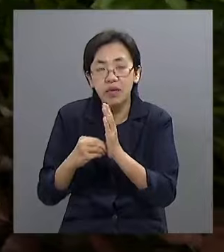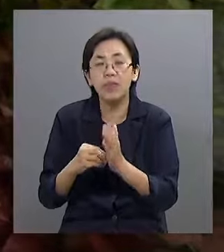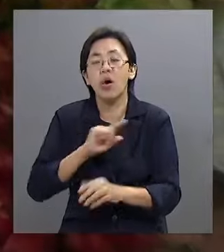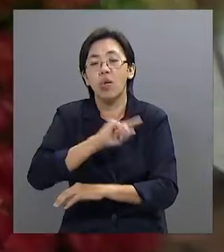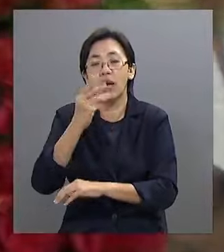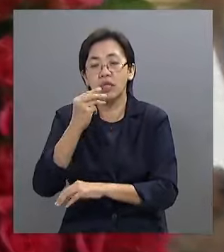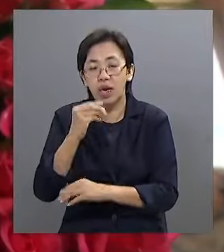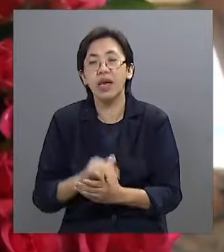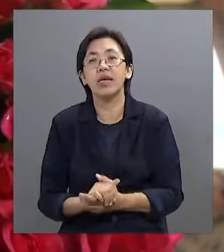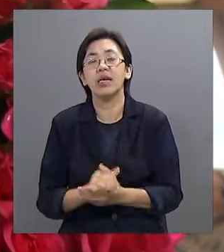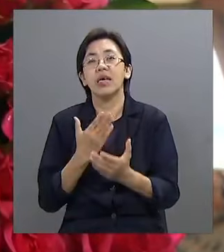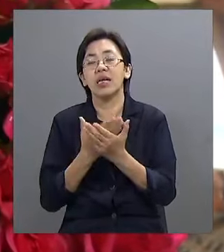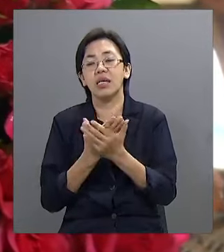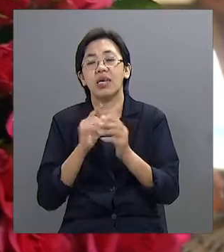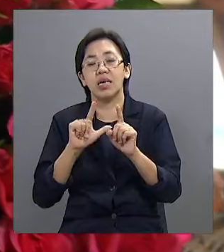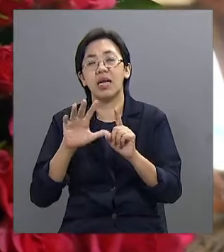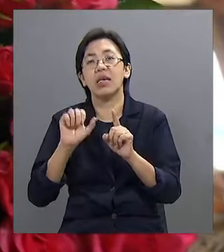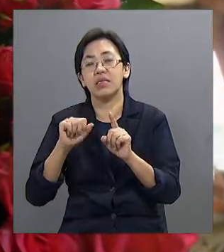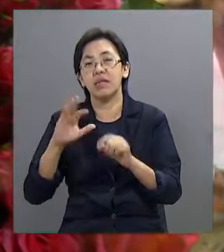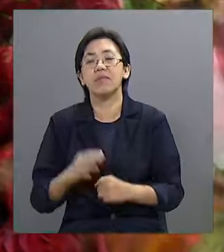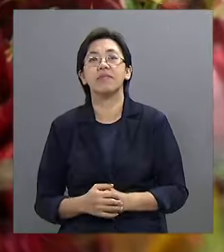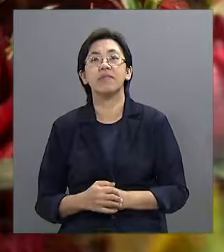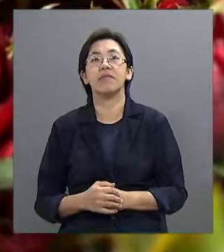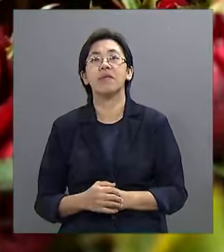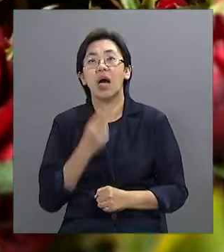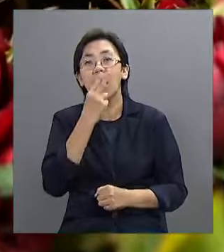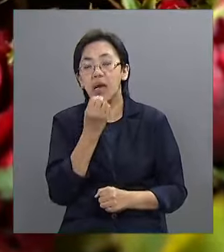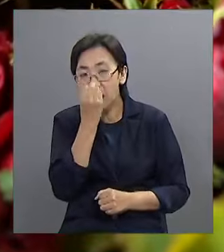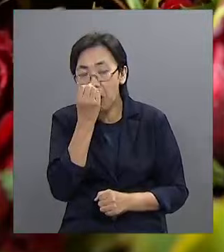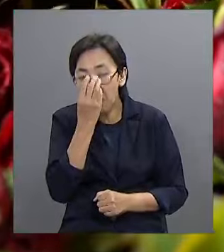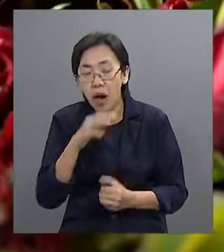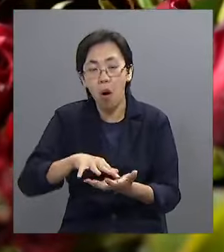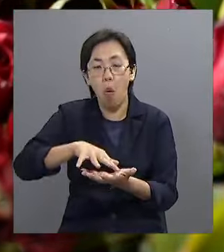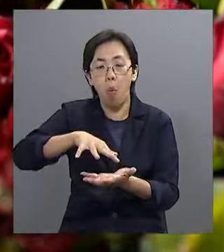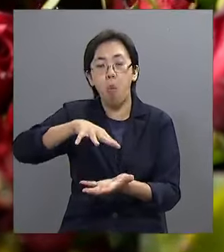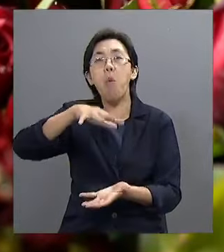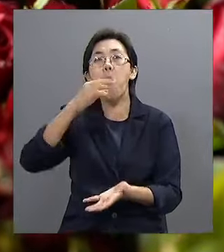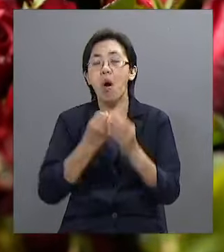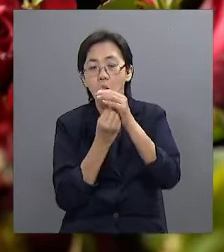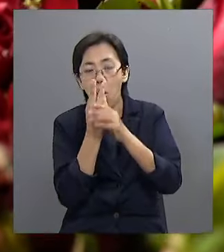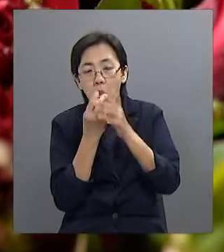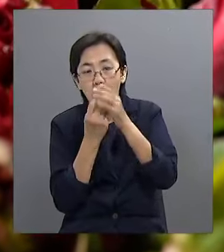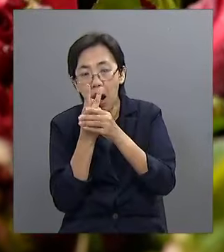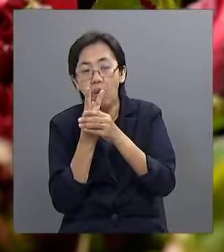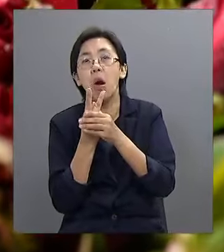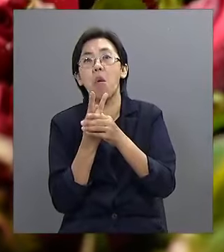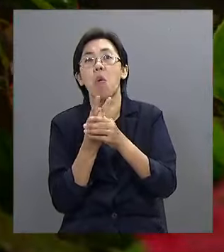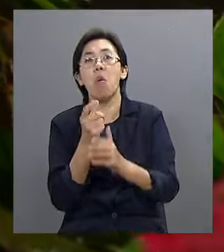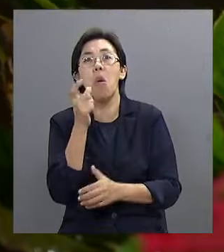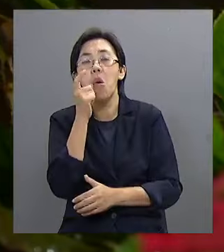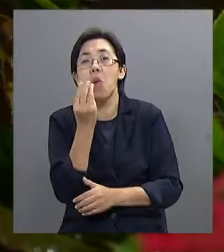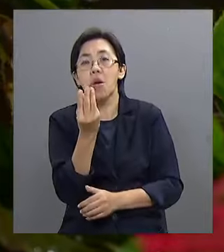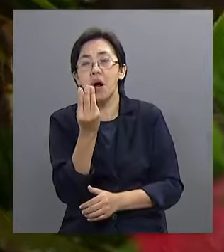ก เนี่ยเพิ่งมาได้เห็นจริงๆเพิ่งมาได้สัมผัสจริงๆว่ามันใหญ่โตแล้วดอกมันสวยง